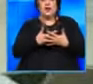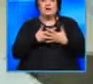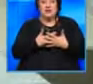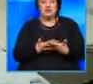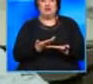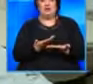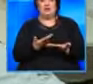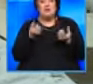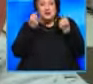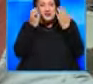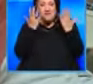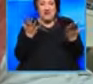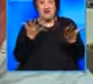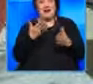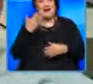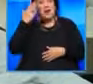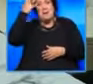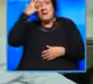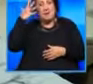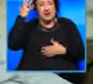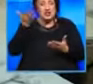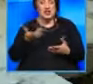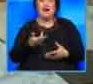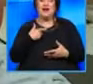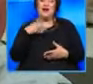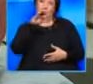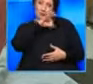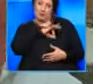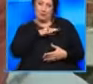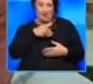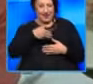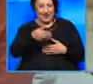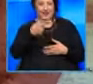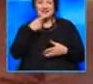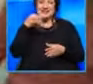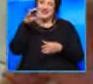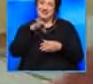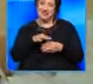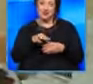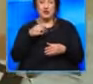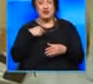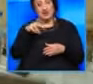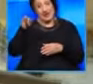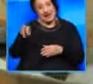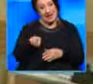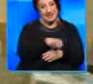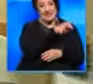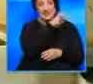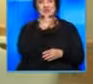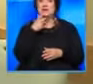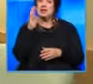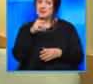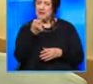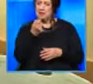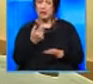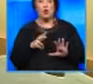да мечтаеш. Благодаря и аз. Успех с гласуването. Да. Това е за сега от нас. Ние излизаме и след броени минути в новините в 8